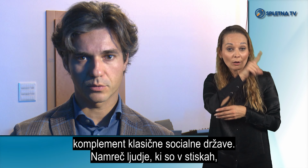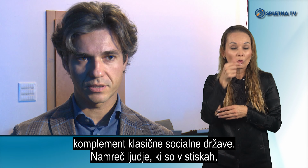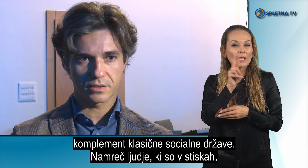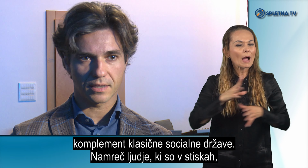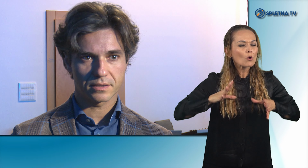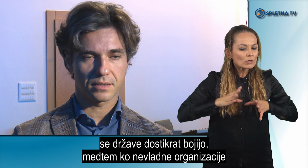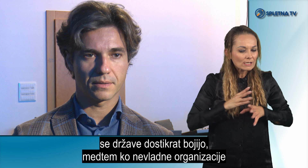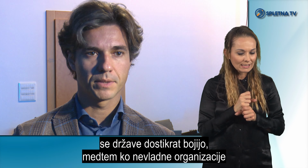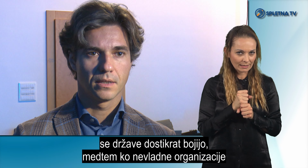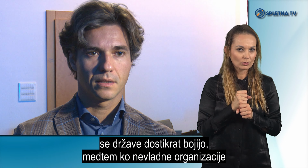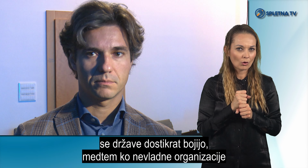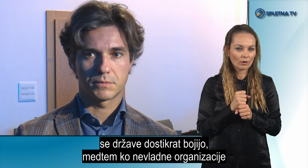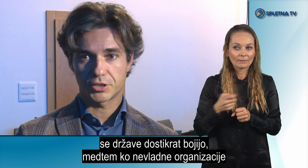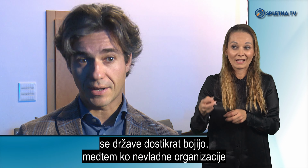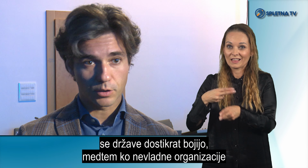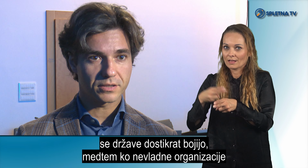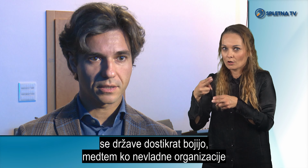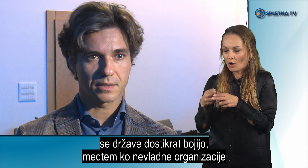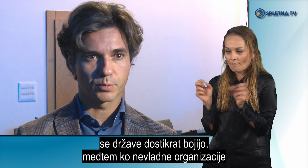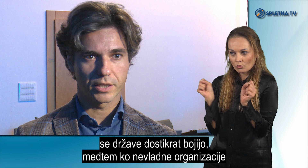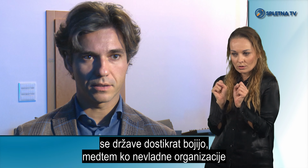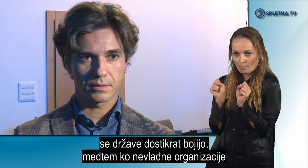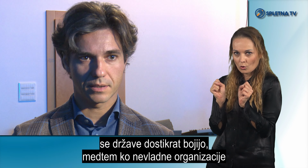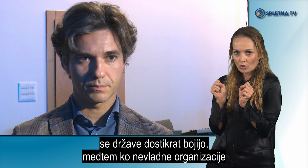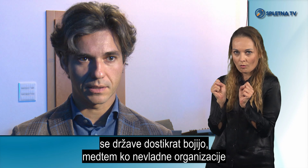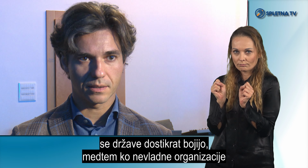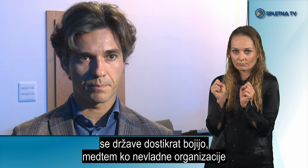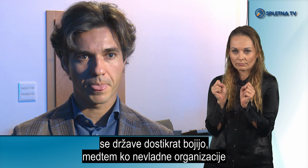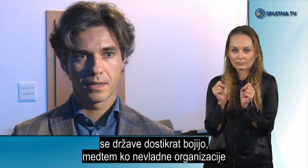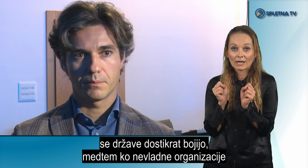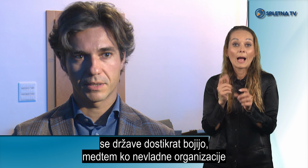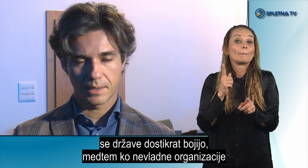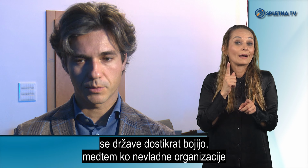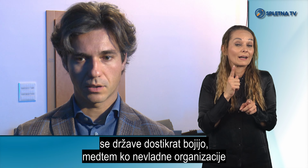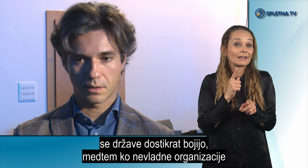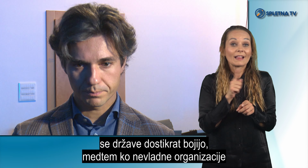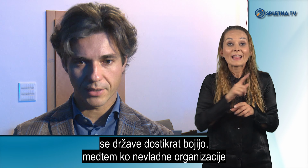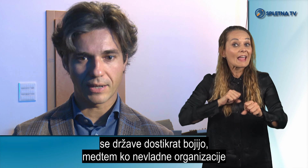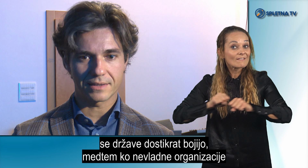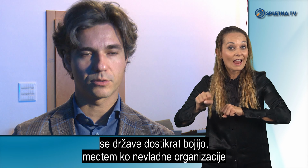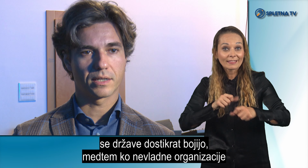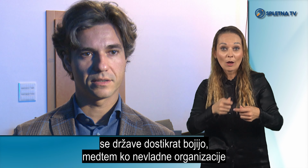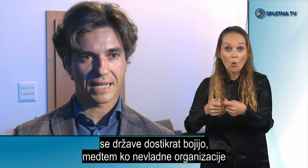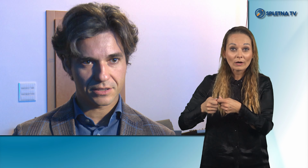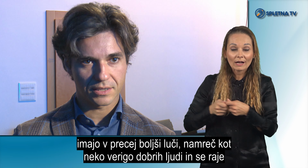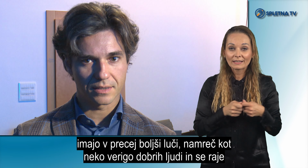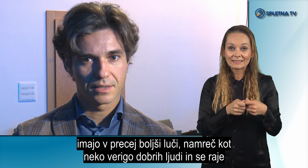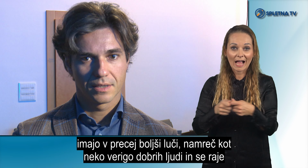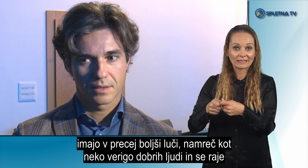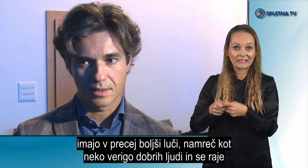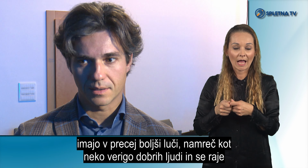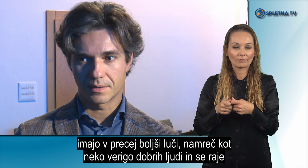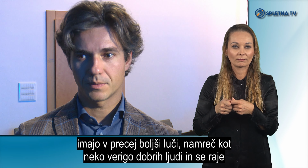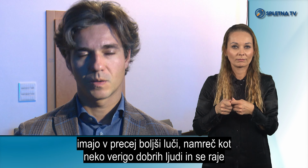ki so v stiskah, se države dostikrat bojijo, medtem ko nevladne